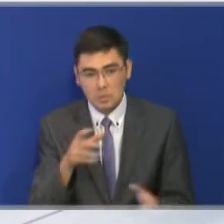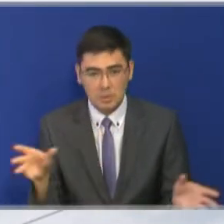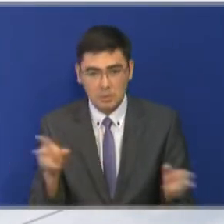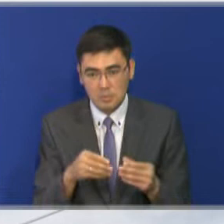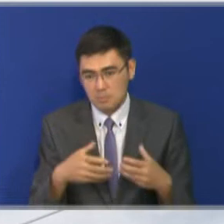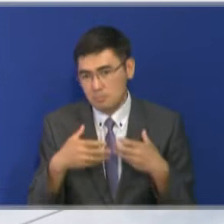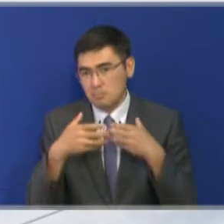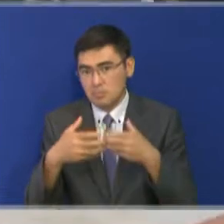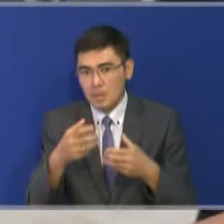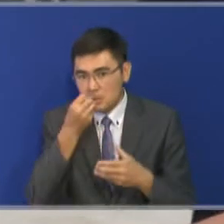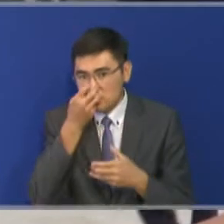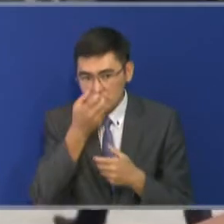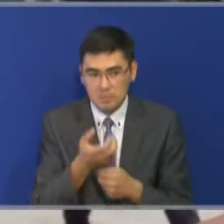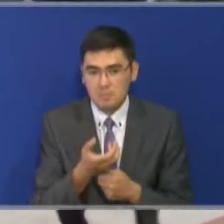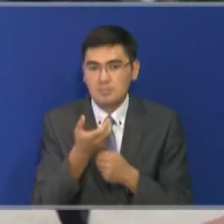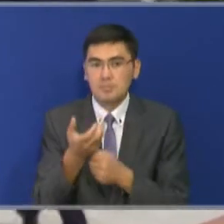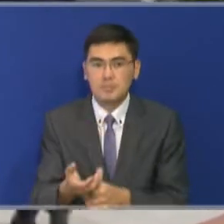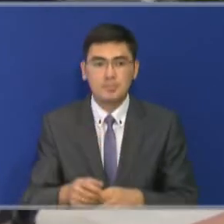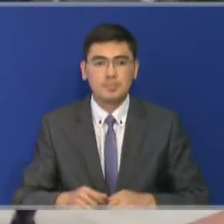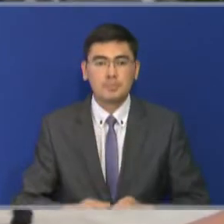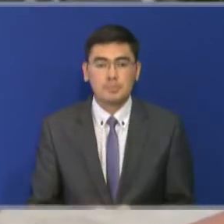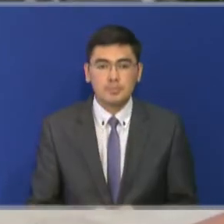к подножию памятника.